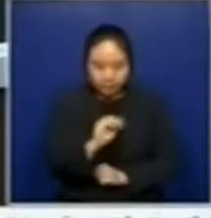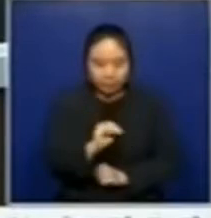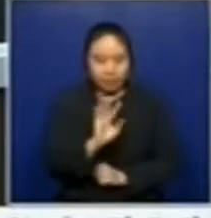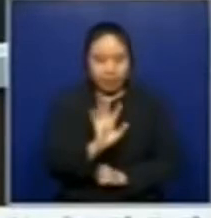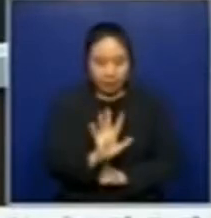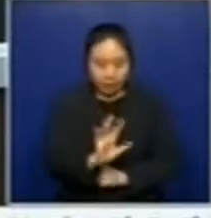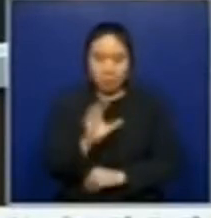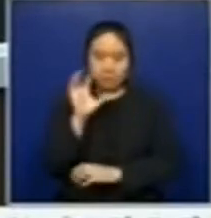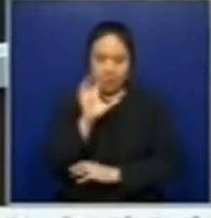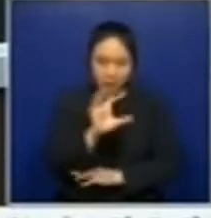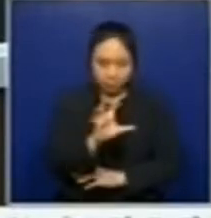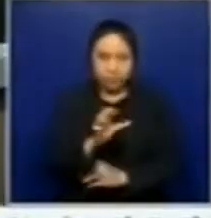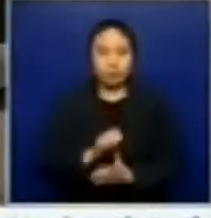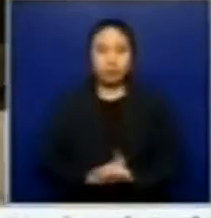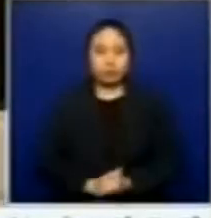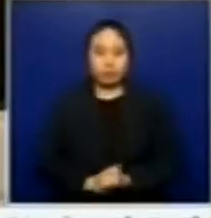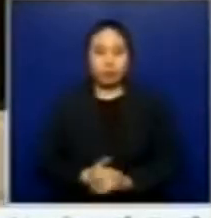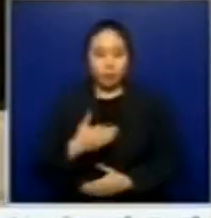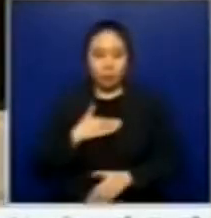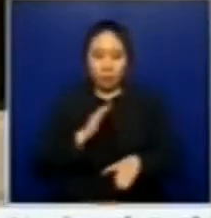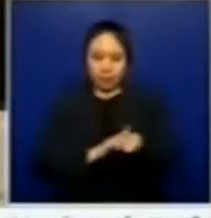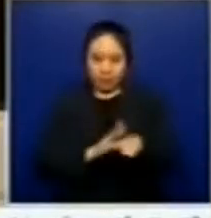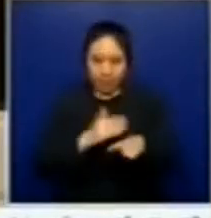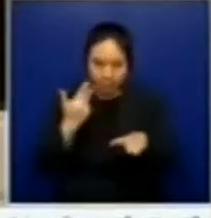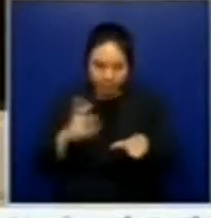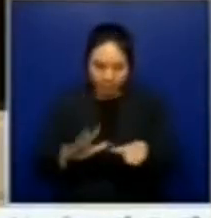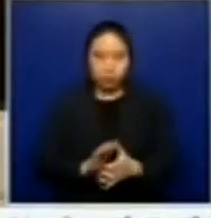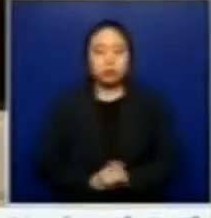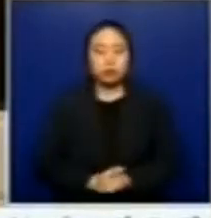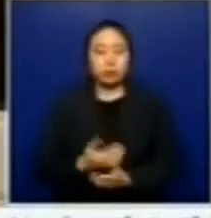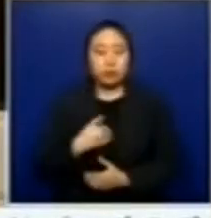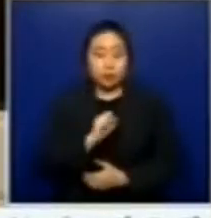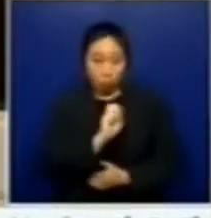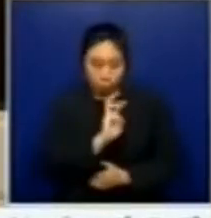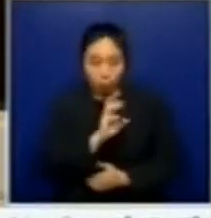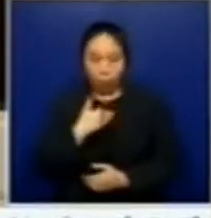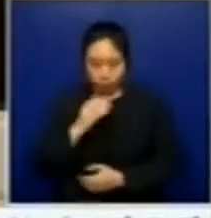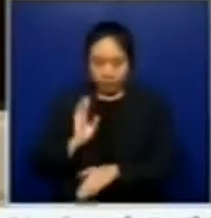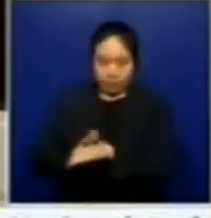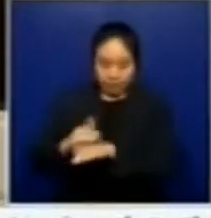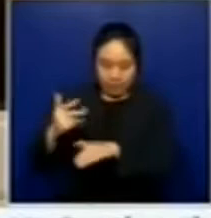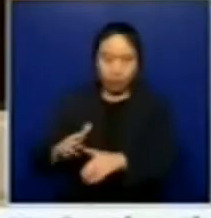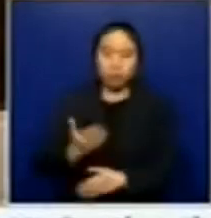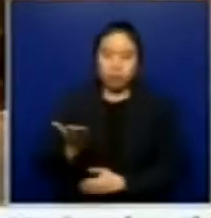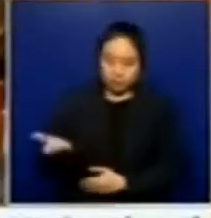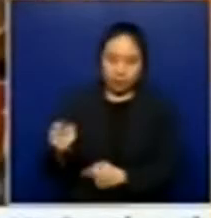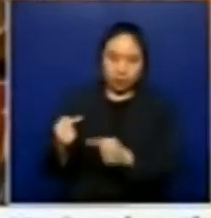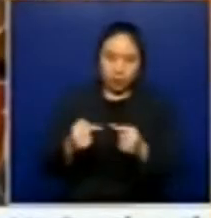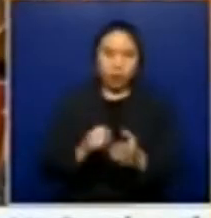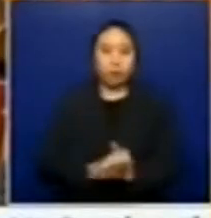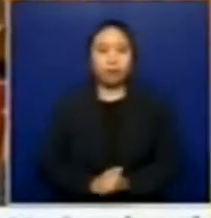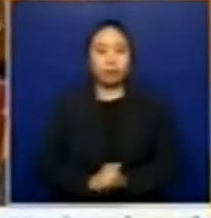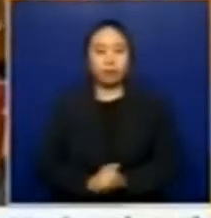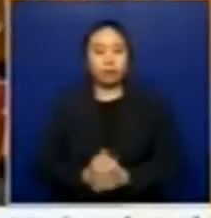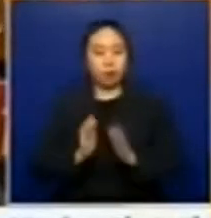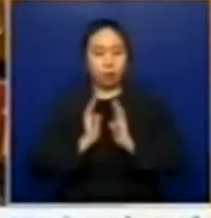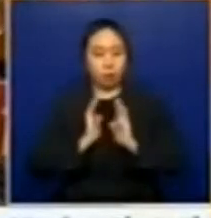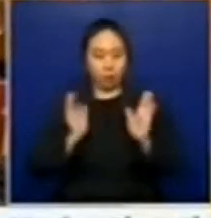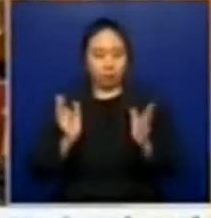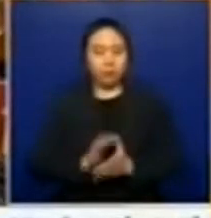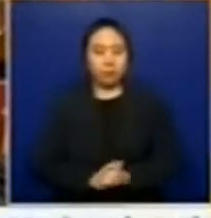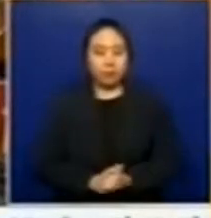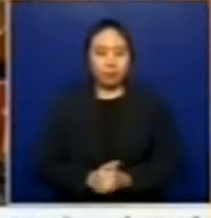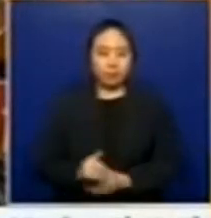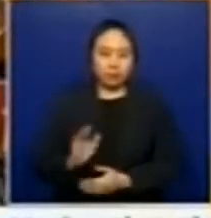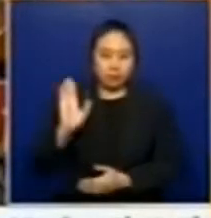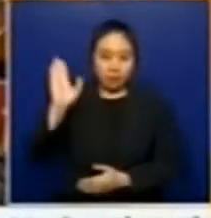บังคับเอาไว้นะครับผมเตือนแล้วครับท่านบุตรมาชิพผมเตือนแล้วครับจิรัตน์เชิญต่อ ครับท่านประธานครับ อย่าไปออกนอกแนวนะครับ